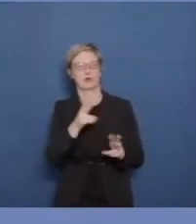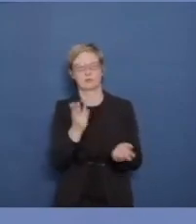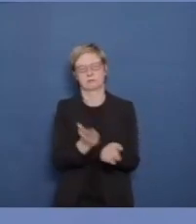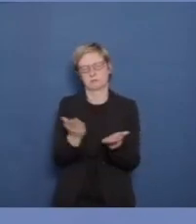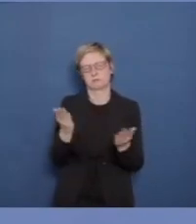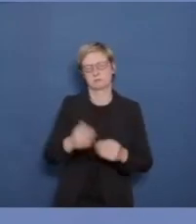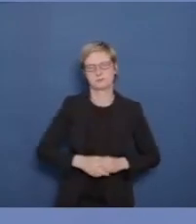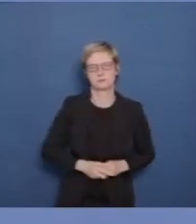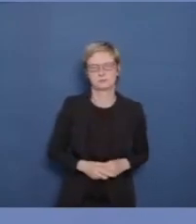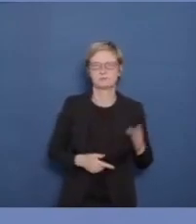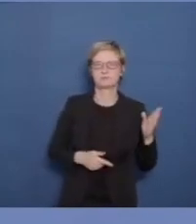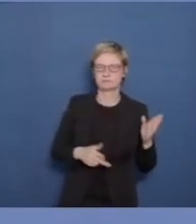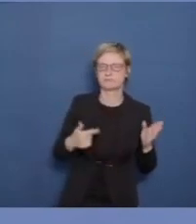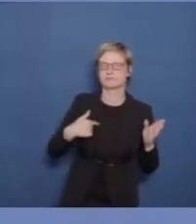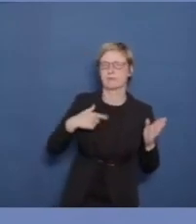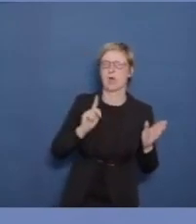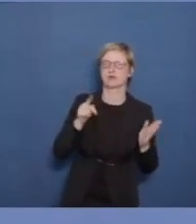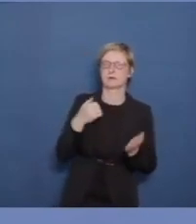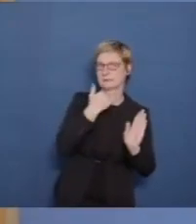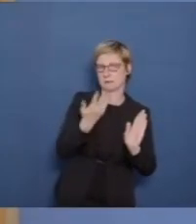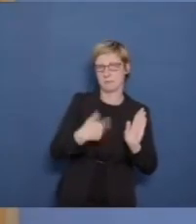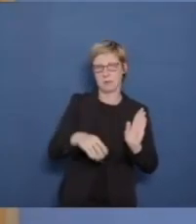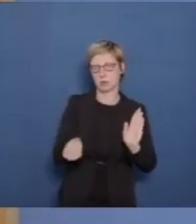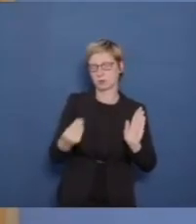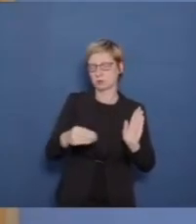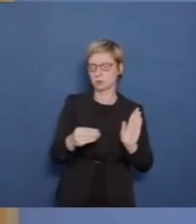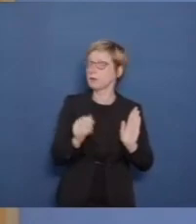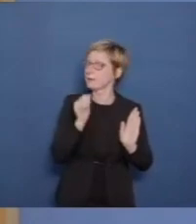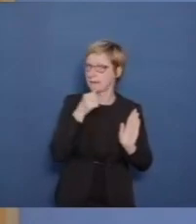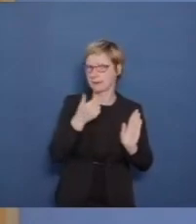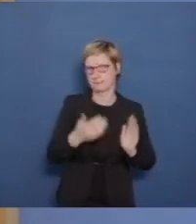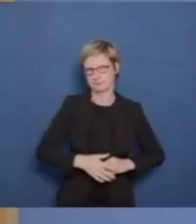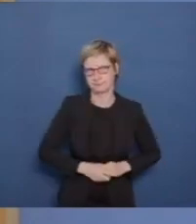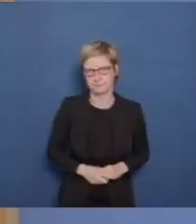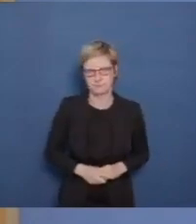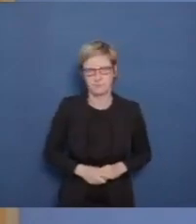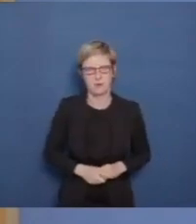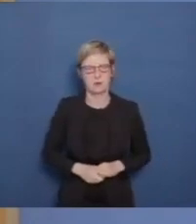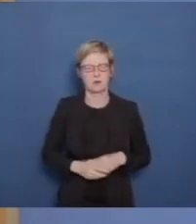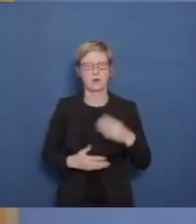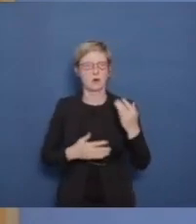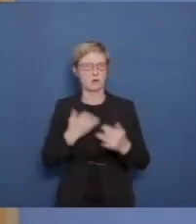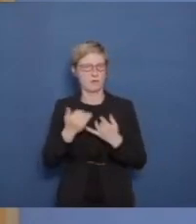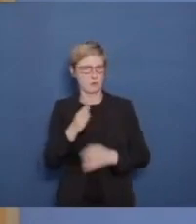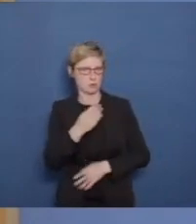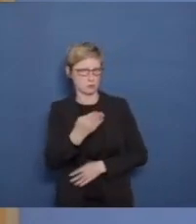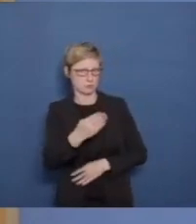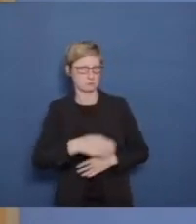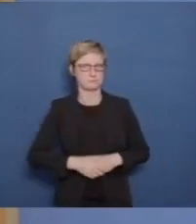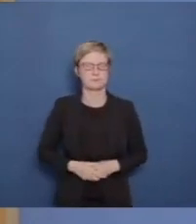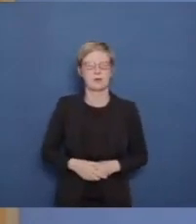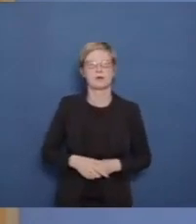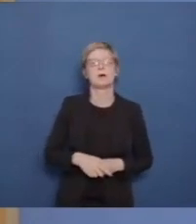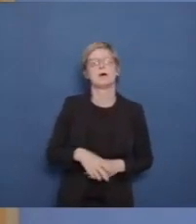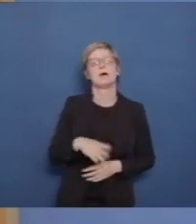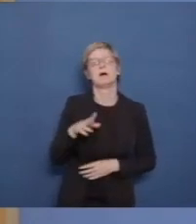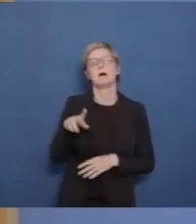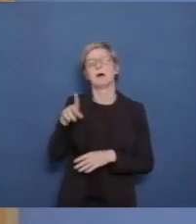Ich schließe mich den Ausführungen von Herrn Seibert vollumfänglich an. Frau Böse. Herr Seibert und Herr Wede,